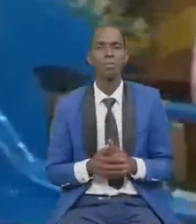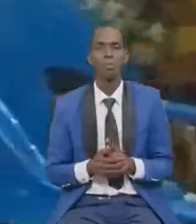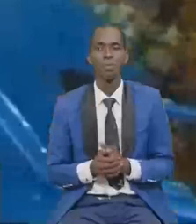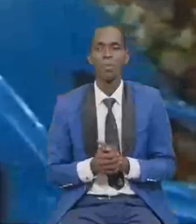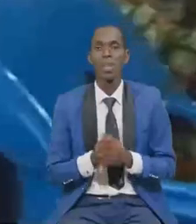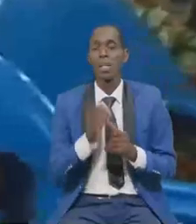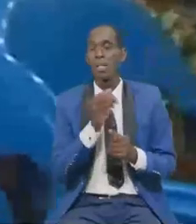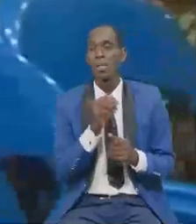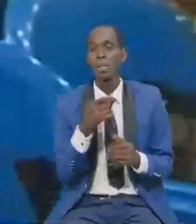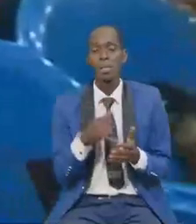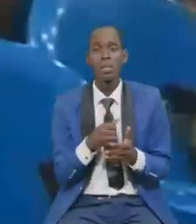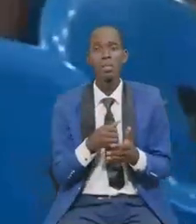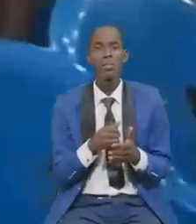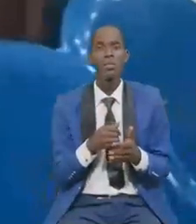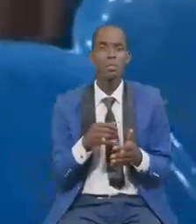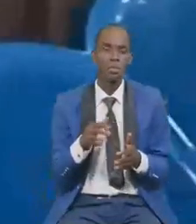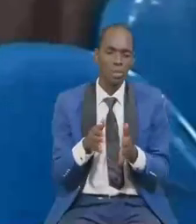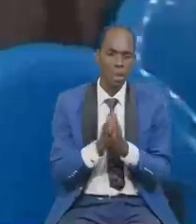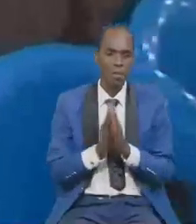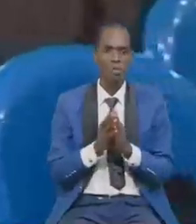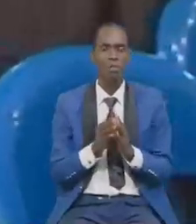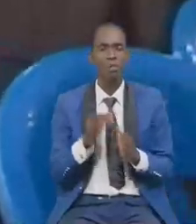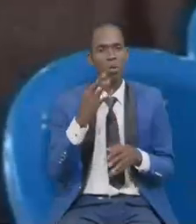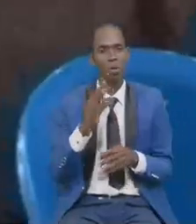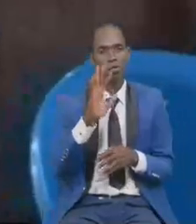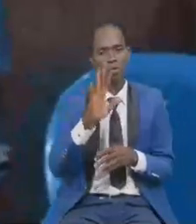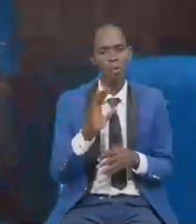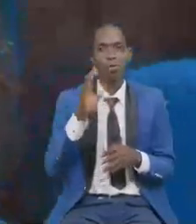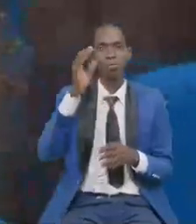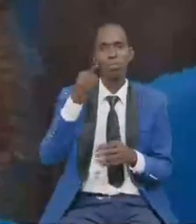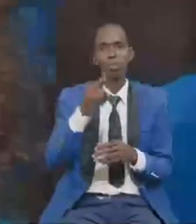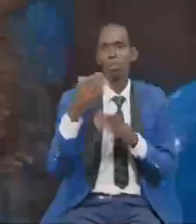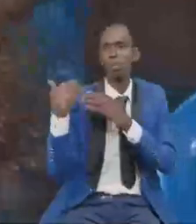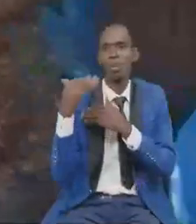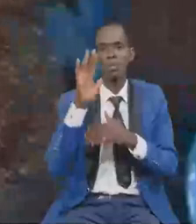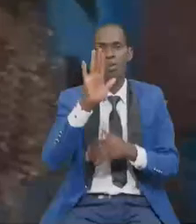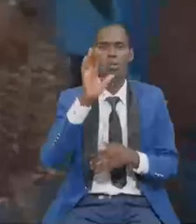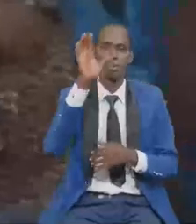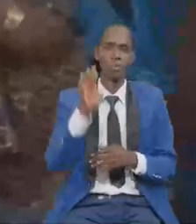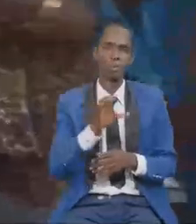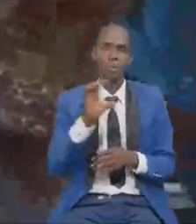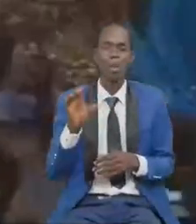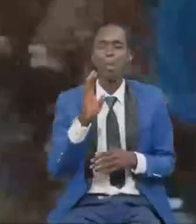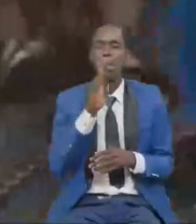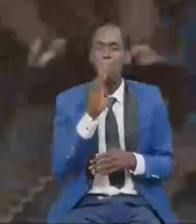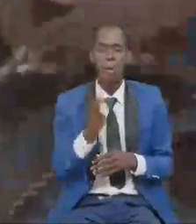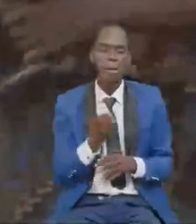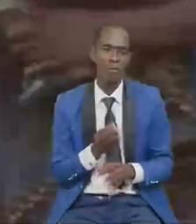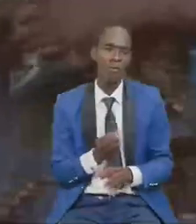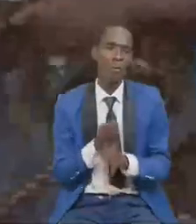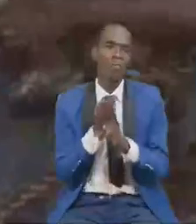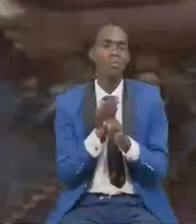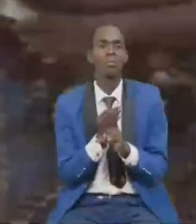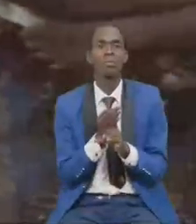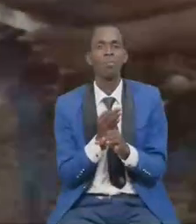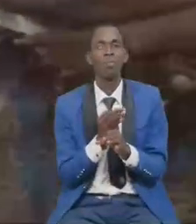Il demande, exige que tu portes la croix. Sois fidèle. Sois fidèle. Il te donnera